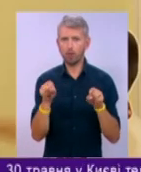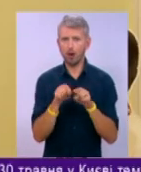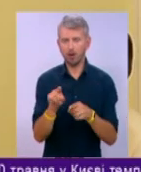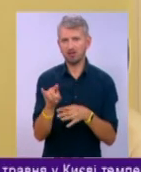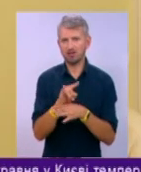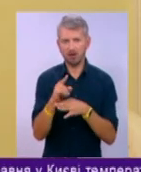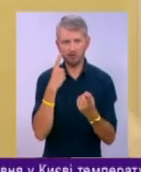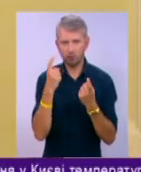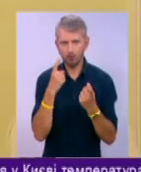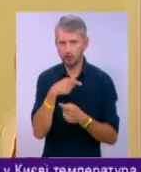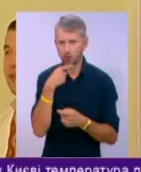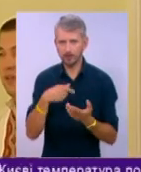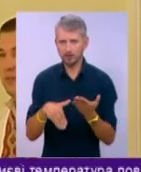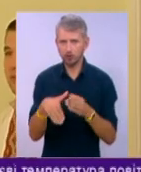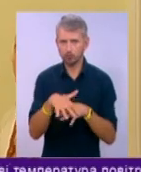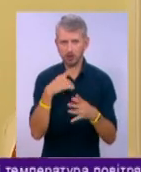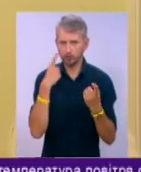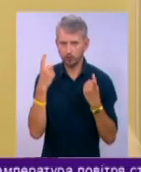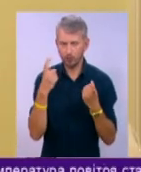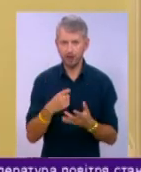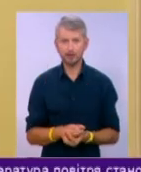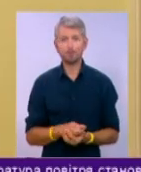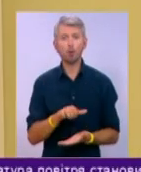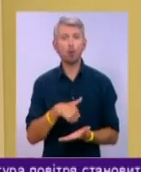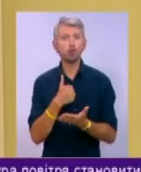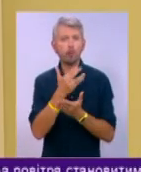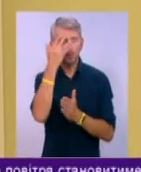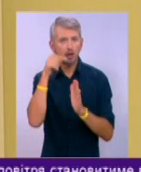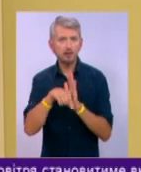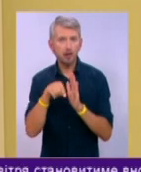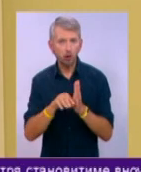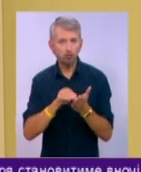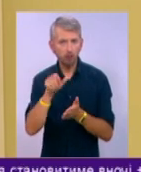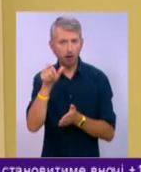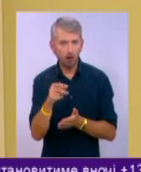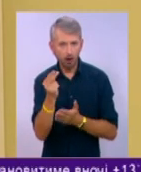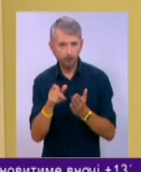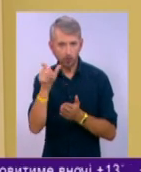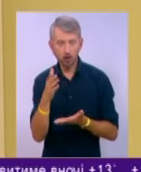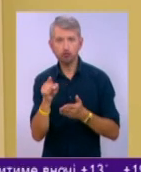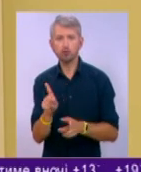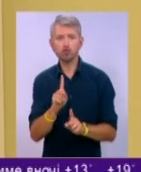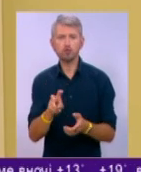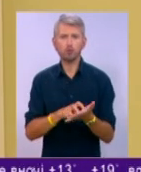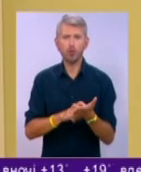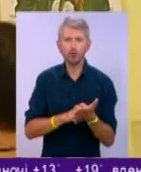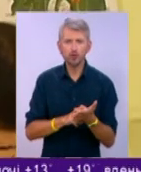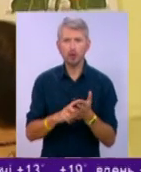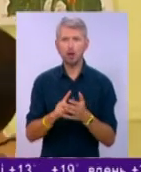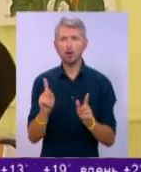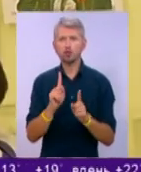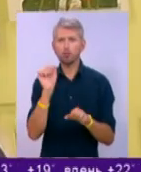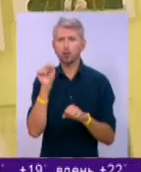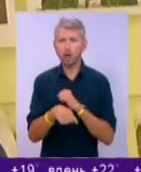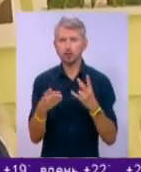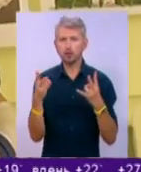і дезінформації російських засобів масової інформації. Основний задум автора – якщо ти чогось боїшся, або аби